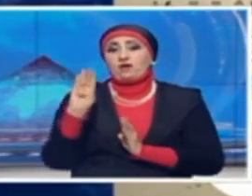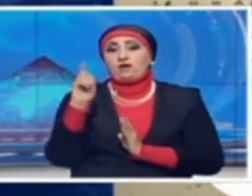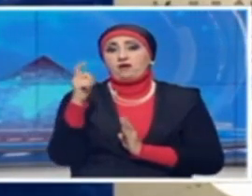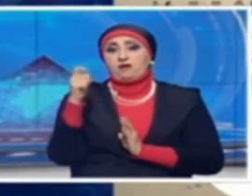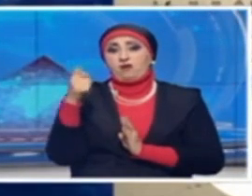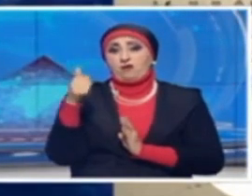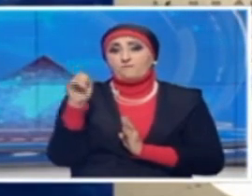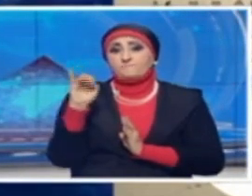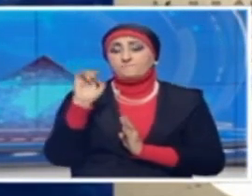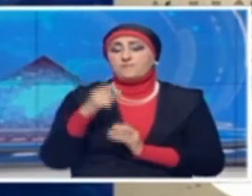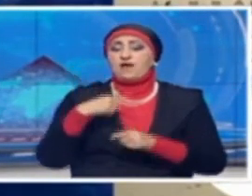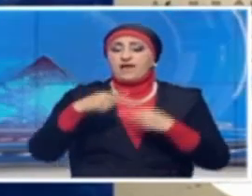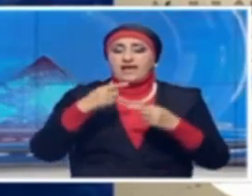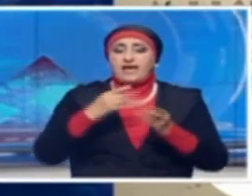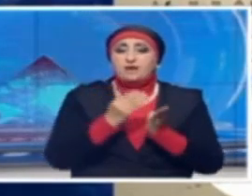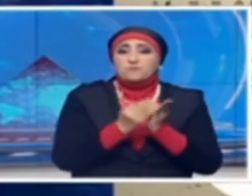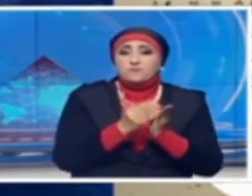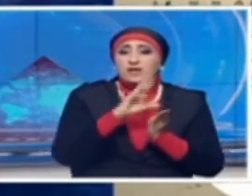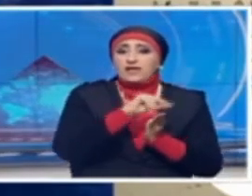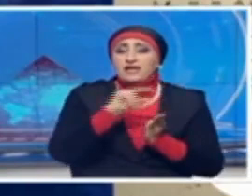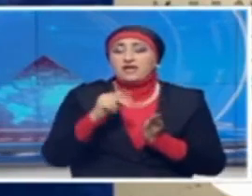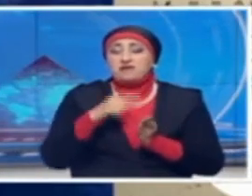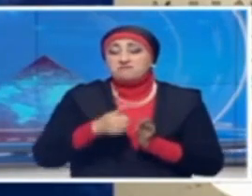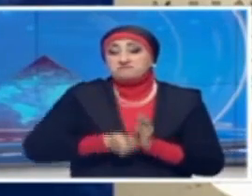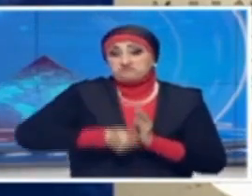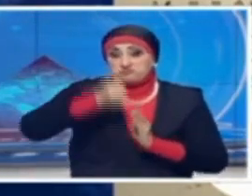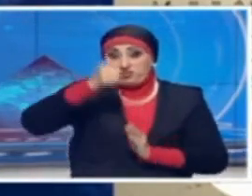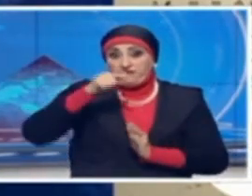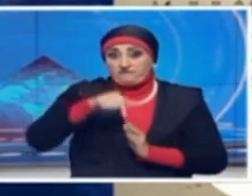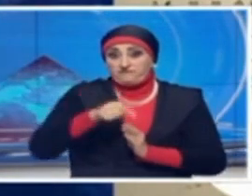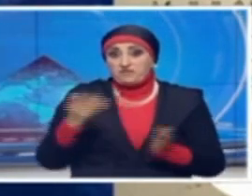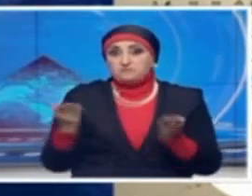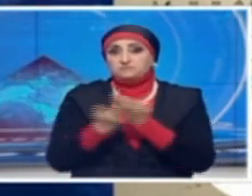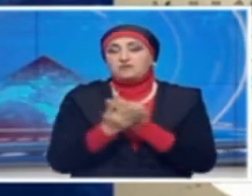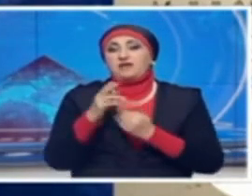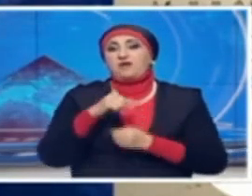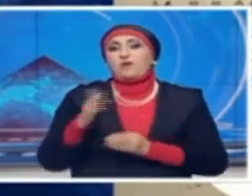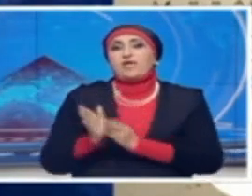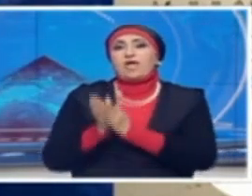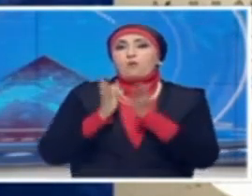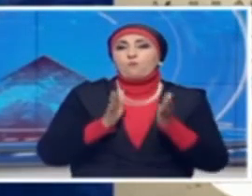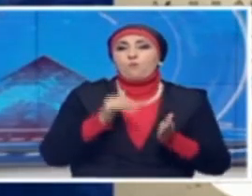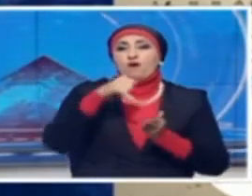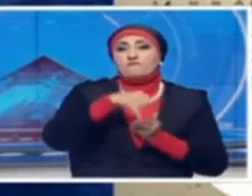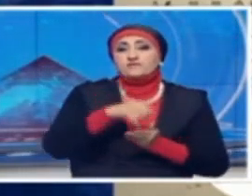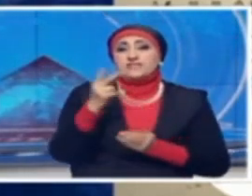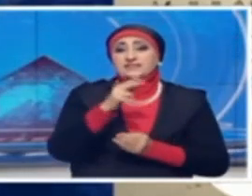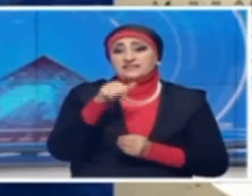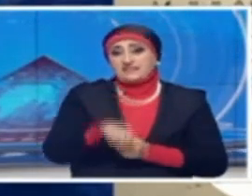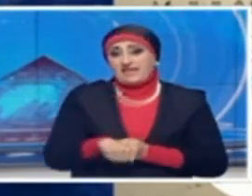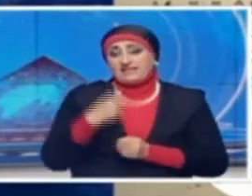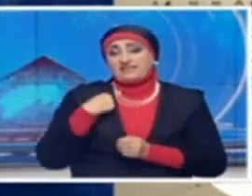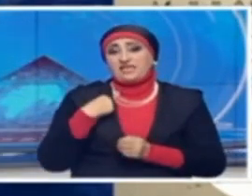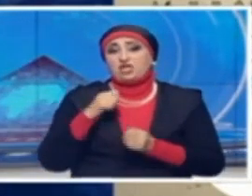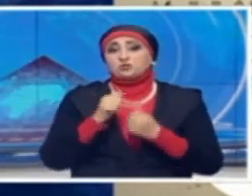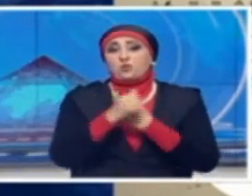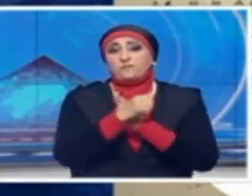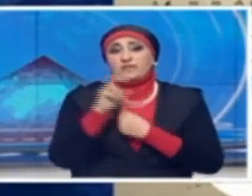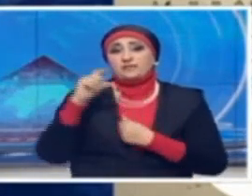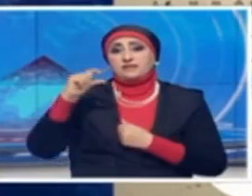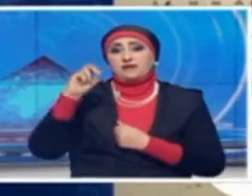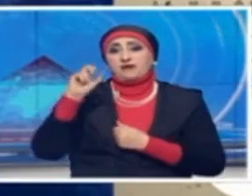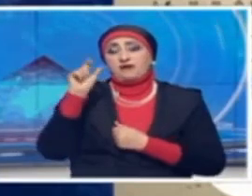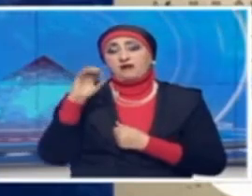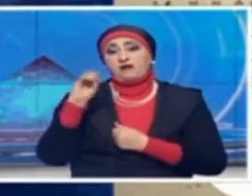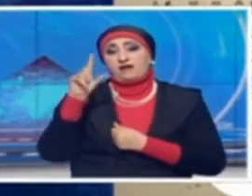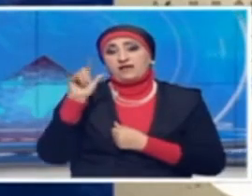تفعيل بطاقة ميزة وتنشيطها للصرف، وذلك في محافظات المرحلة الثانية فقط وهي دمياط، الدقهلية،